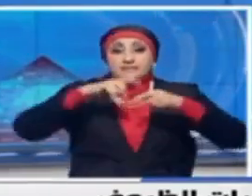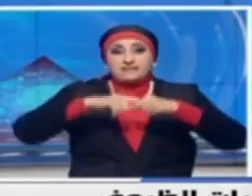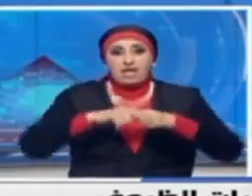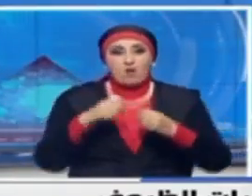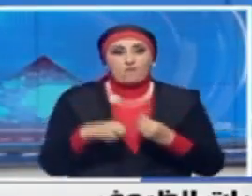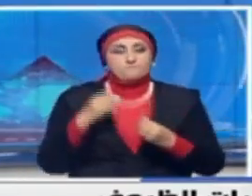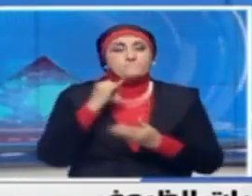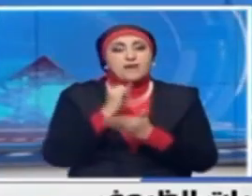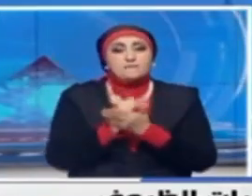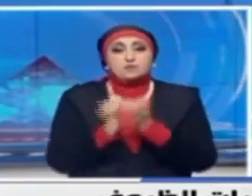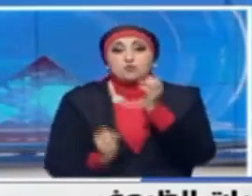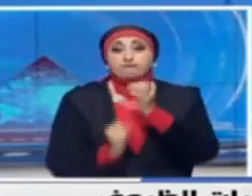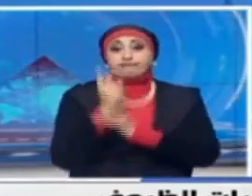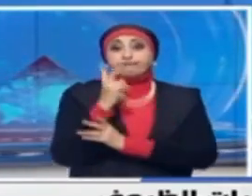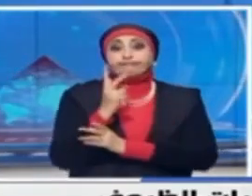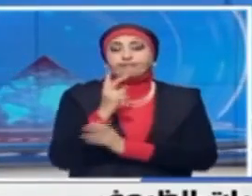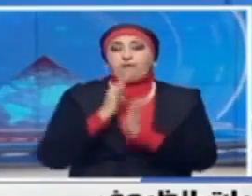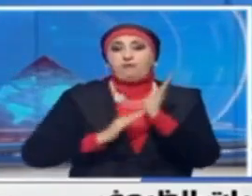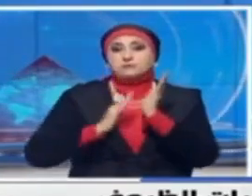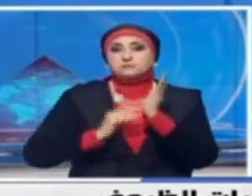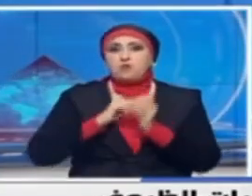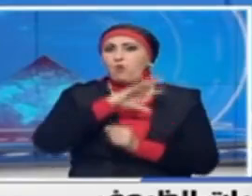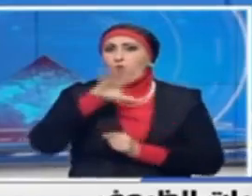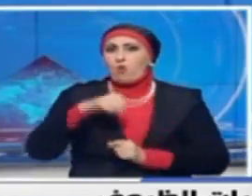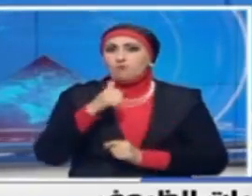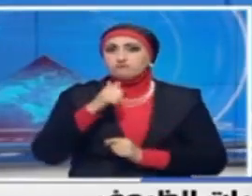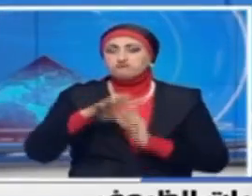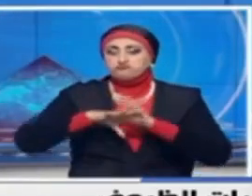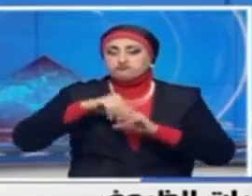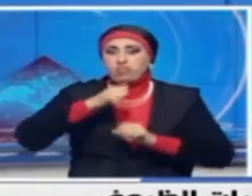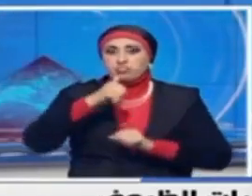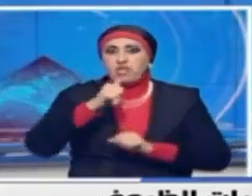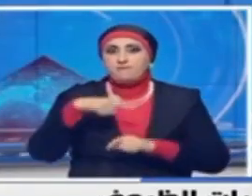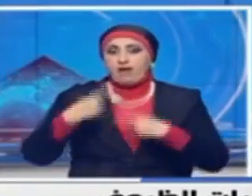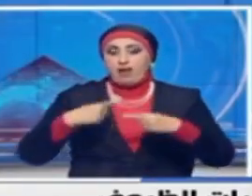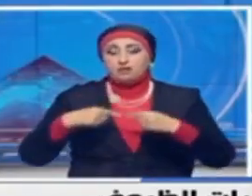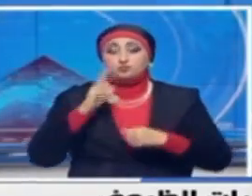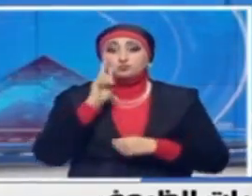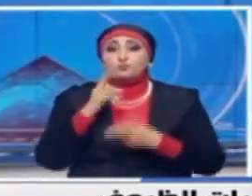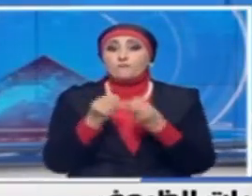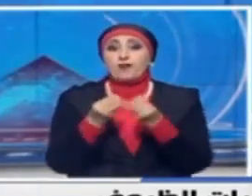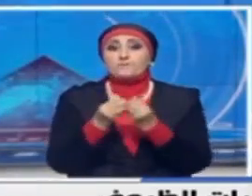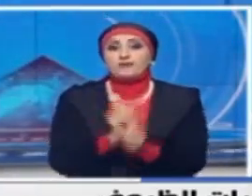إدارة الأزمات وأن تكون جميع المعدات في حالة استعداد تام. نتابع.